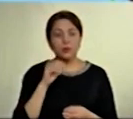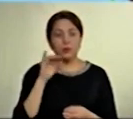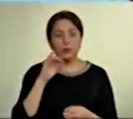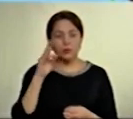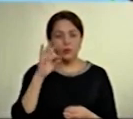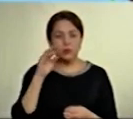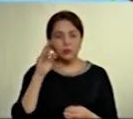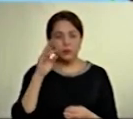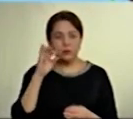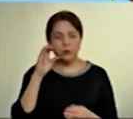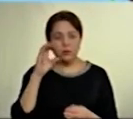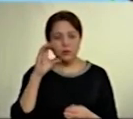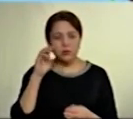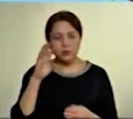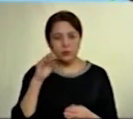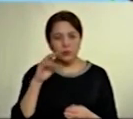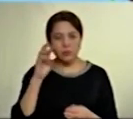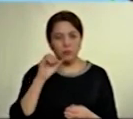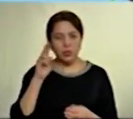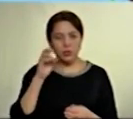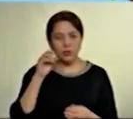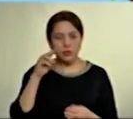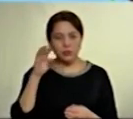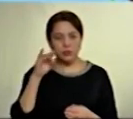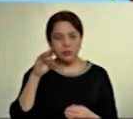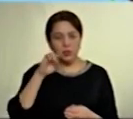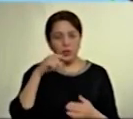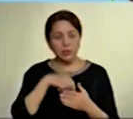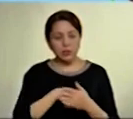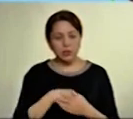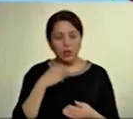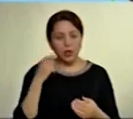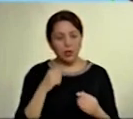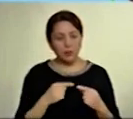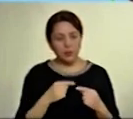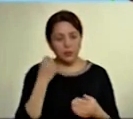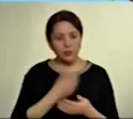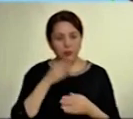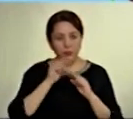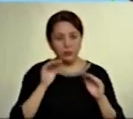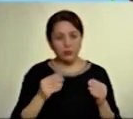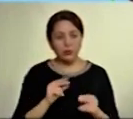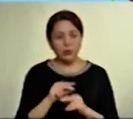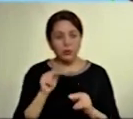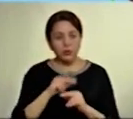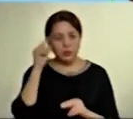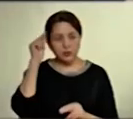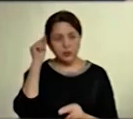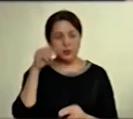rejalarni belgilab olsak. Albatta aziz o'quvchilar, o'tilgan darslardan sizga ma'lum, qadimgi